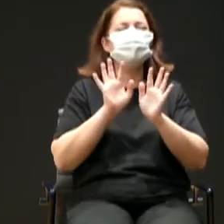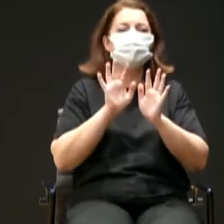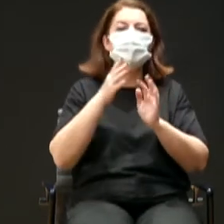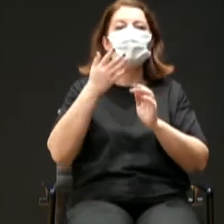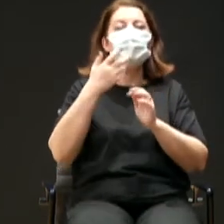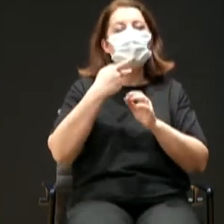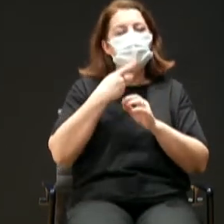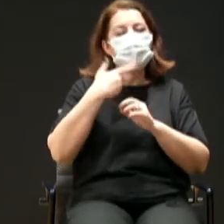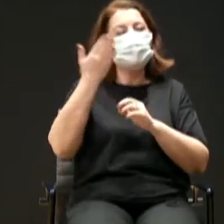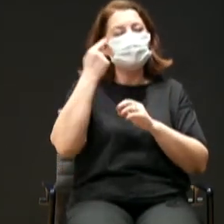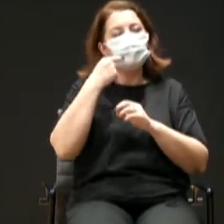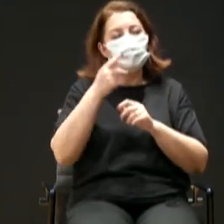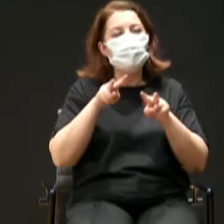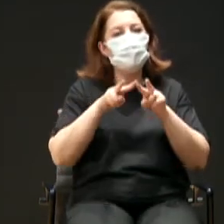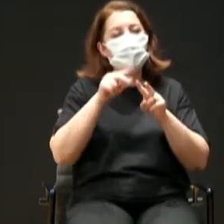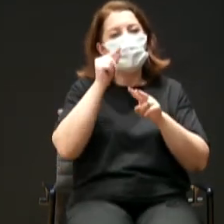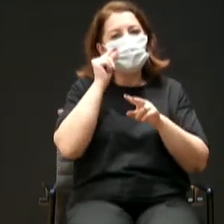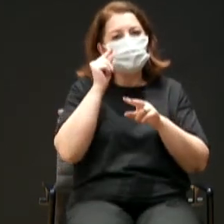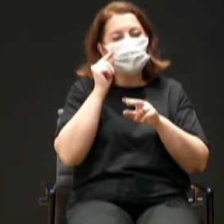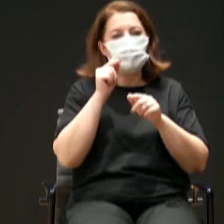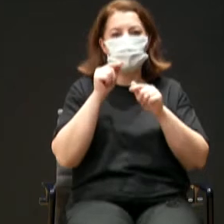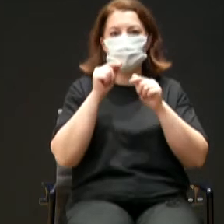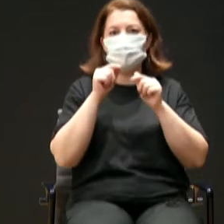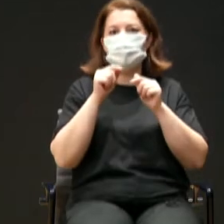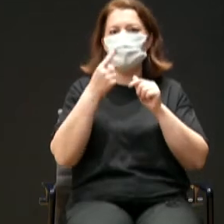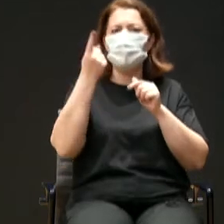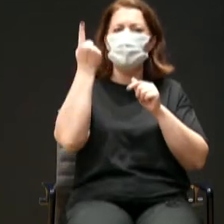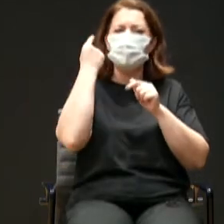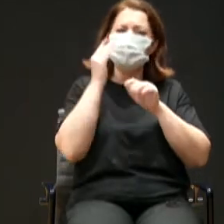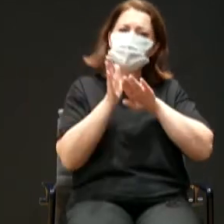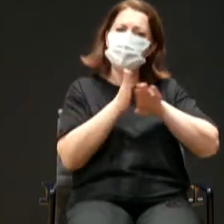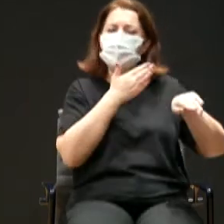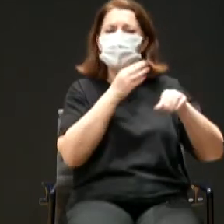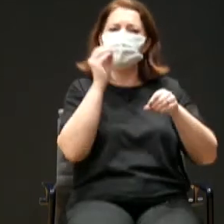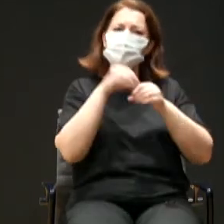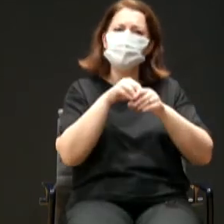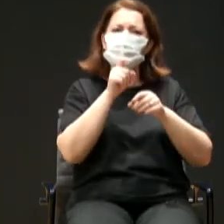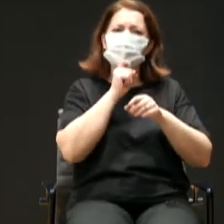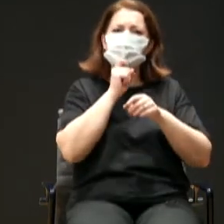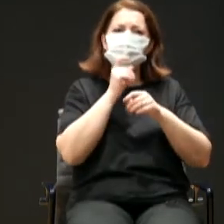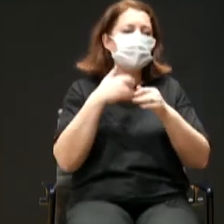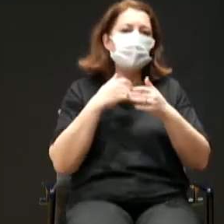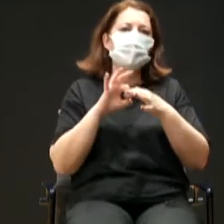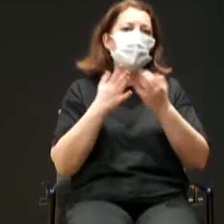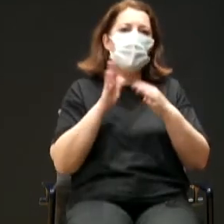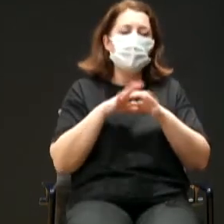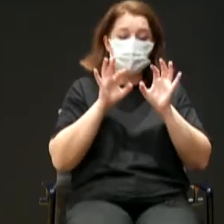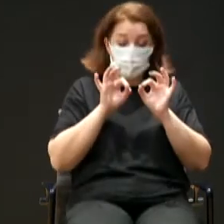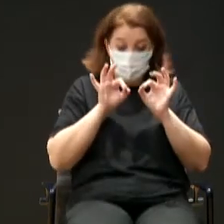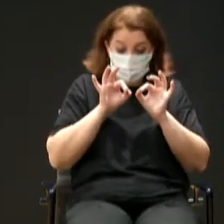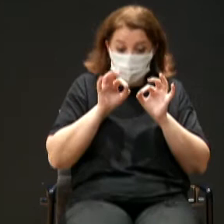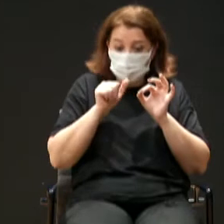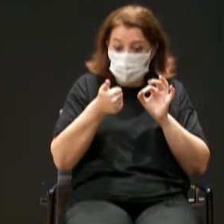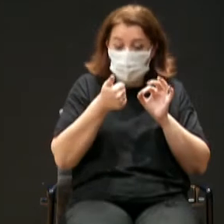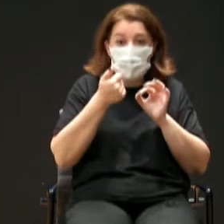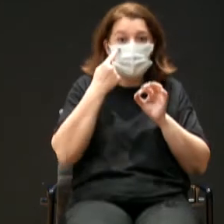de söyledim. Ya Mülayim Bey hani burada biraz hani dünde kaldı artık, bitti. Yani yanlıştı, ne yapalım? Şimdi bugüne bakmak lazım. O